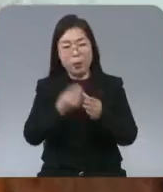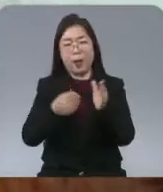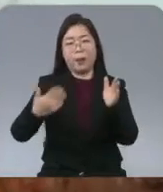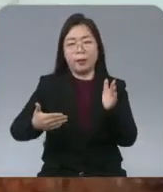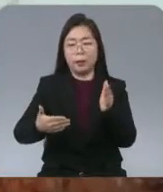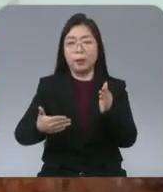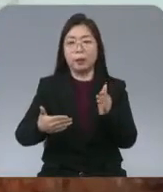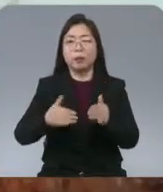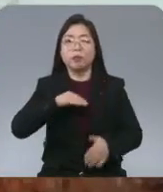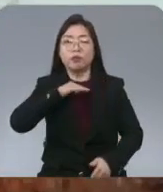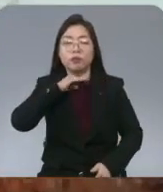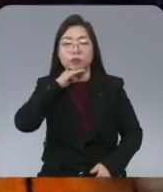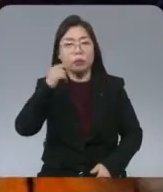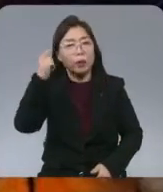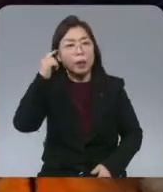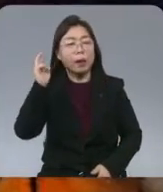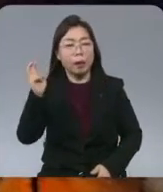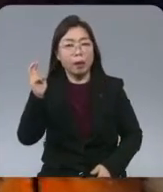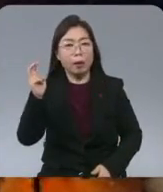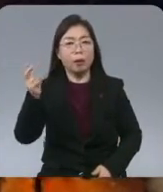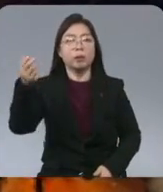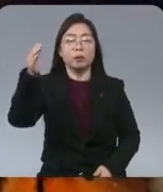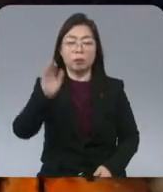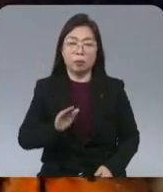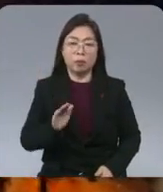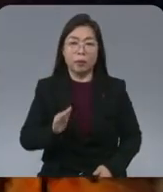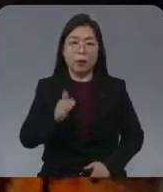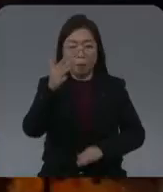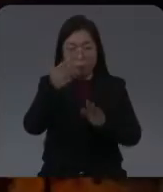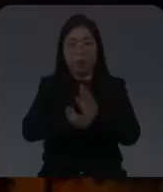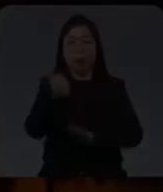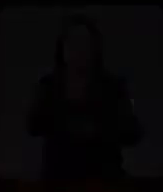projectiles l'une des cinq priorités des armements stratégiques âme